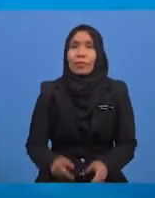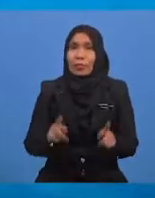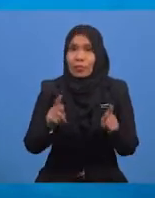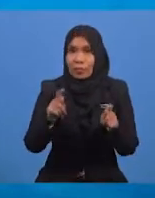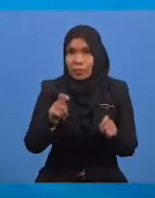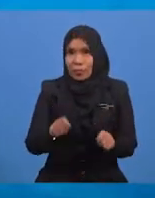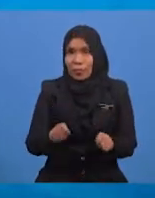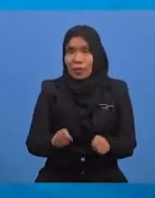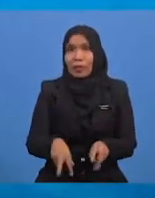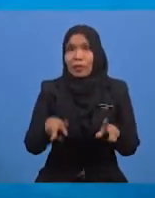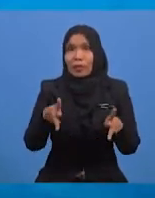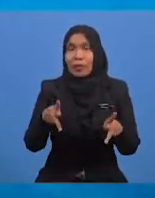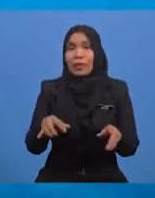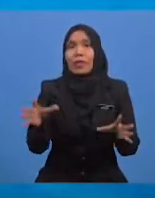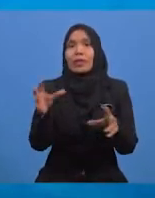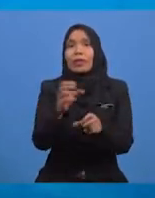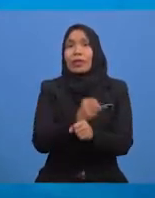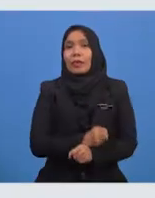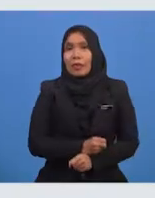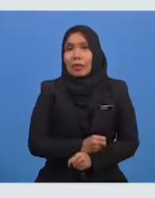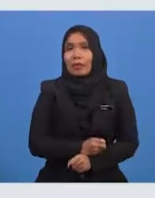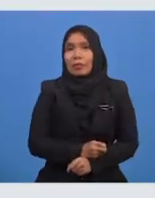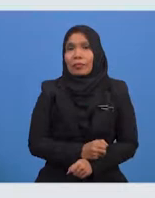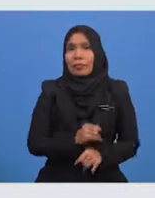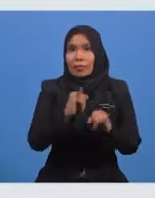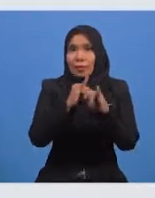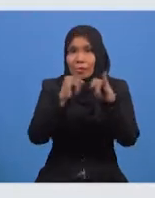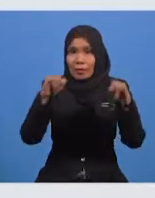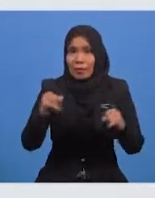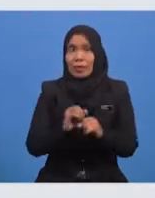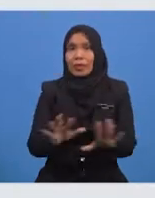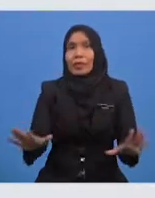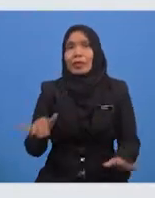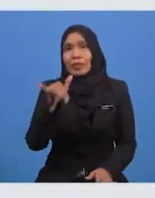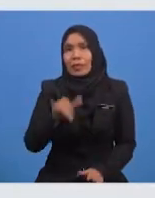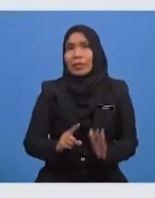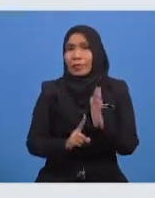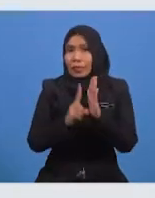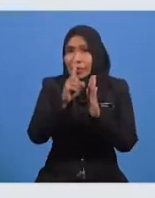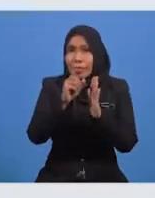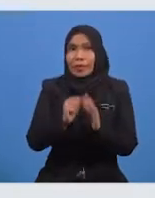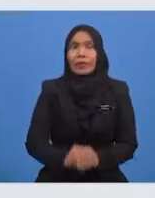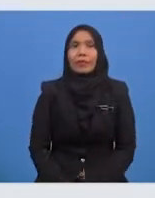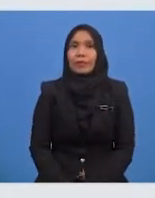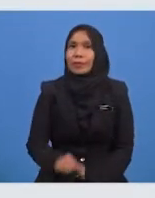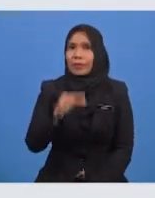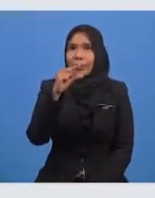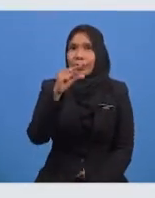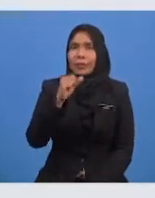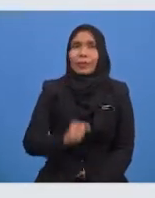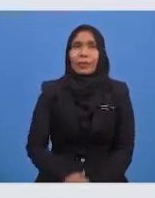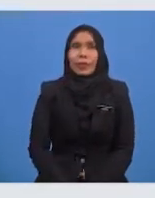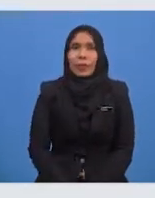tinggi. Faktor seterusnya ialah penyelidikan dan pembangunan, R&D. Ini merupakan